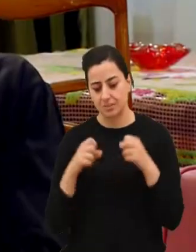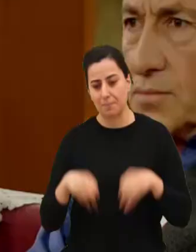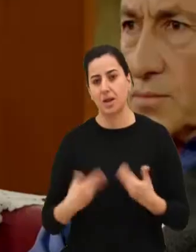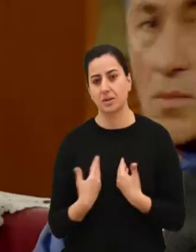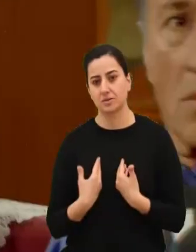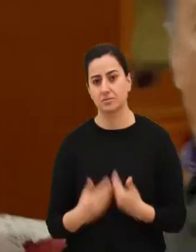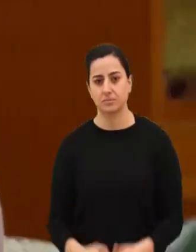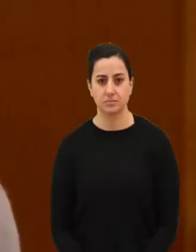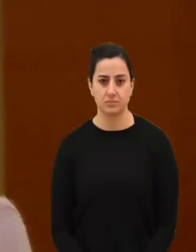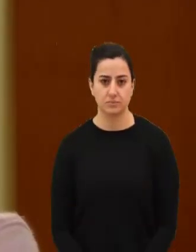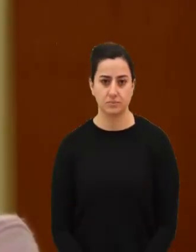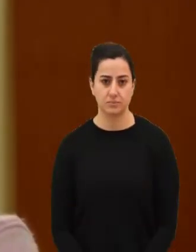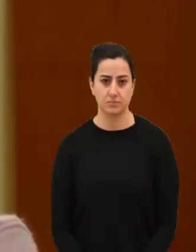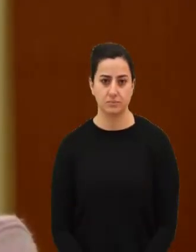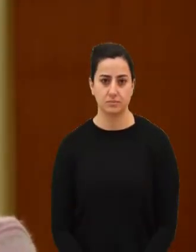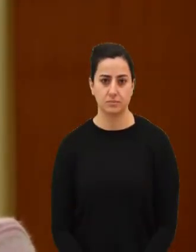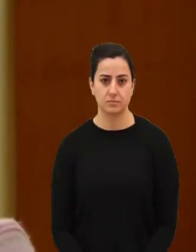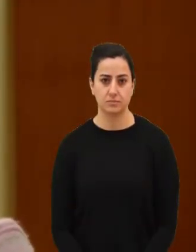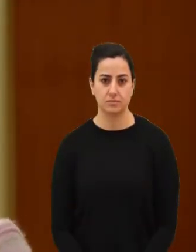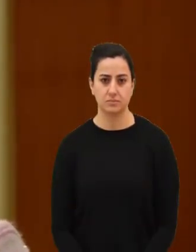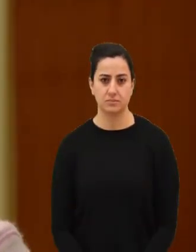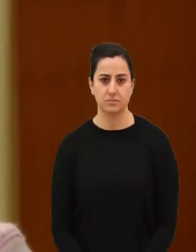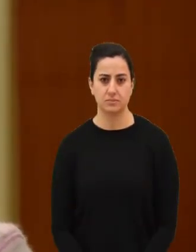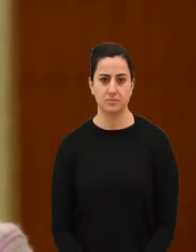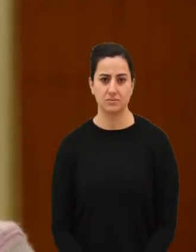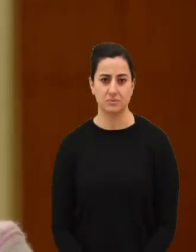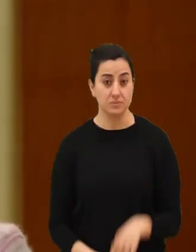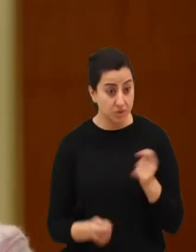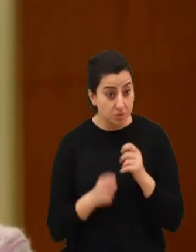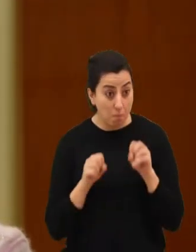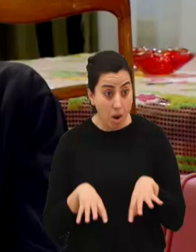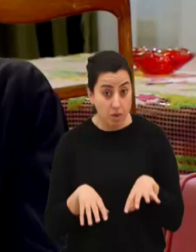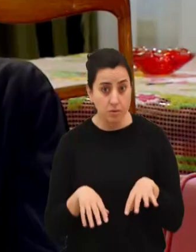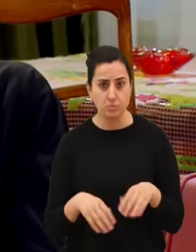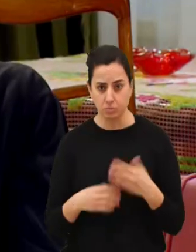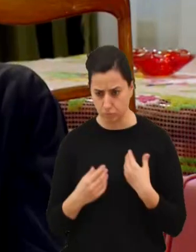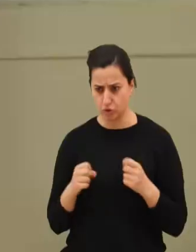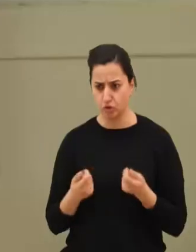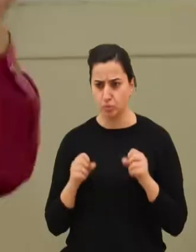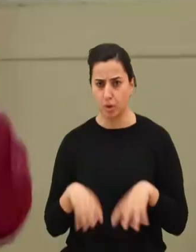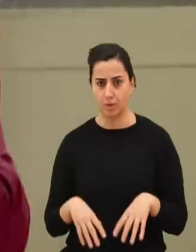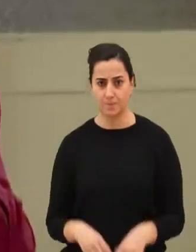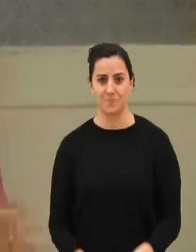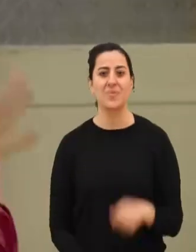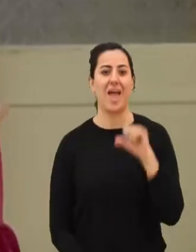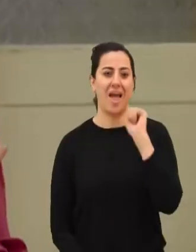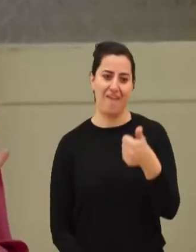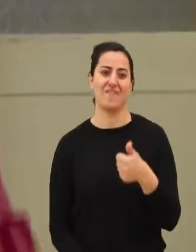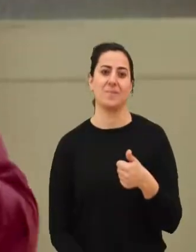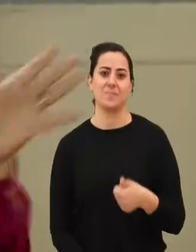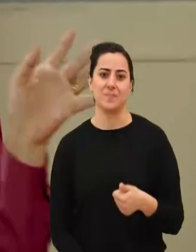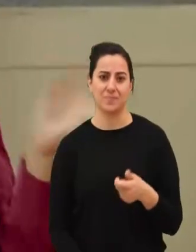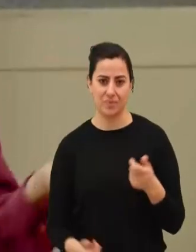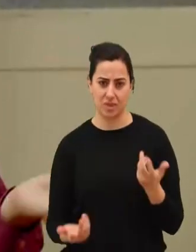bıraktık. Hayretle Ahmet'e döndü. Bıraktın mı gerçekten? Tabii. Aferin